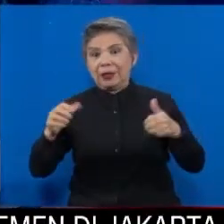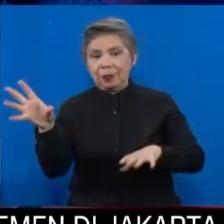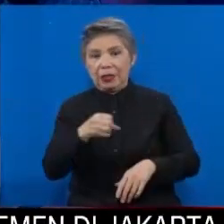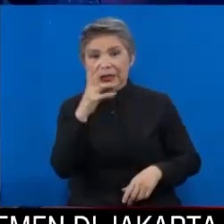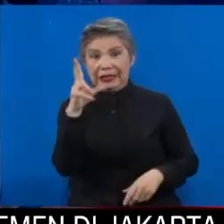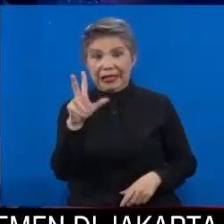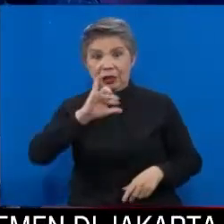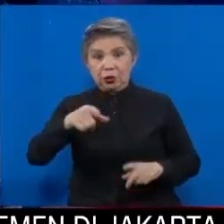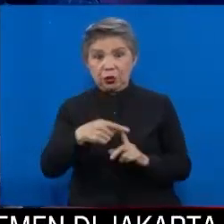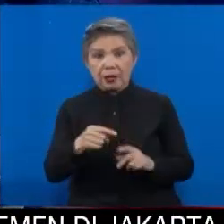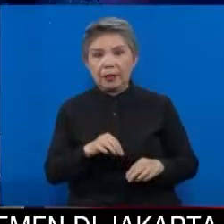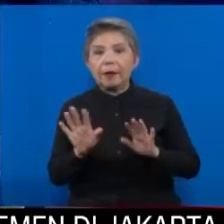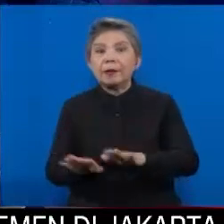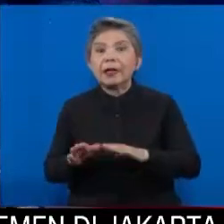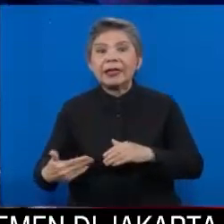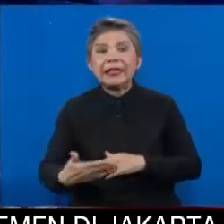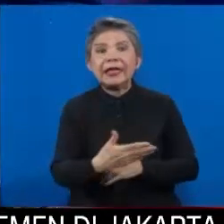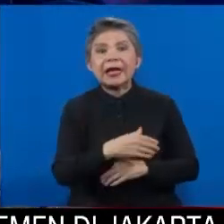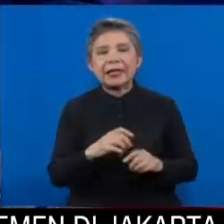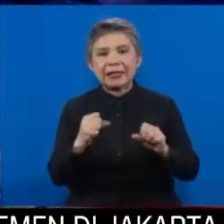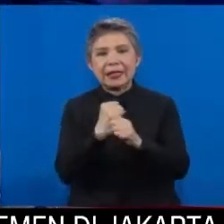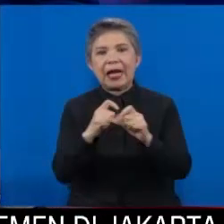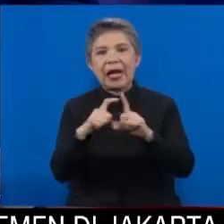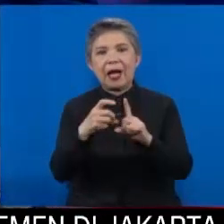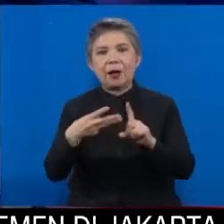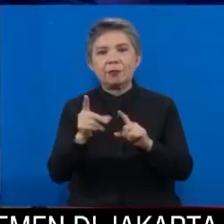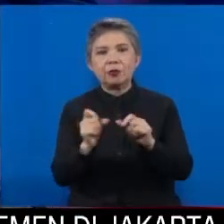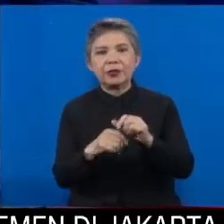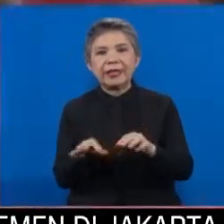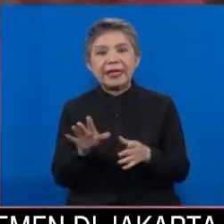juta rupiah dengan budidaya ikan gabus hias.